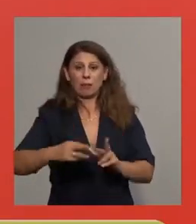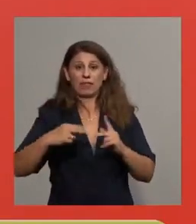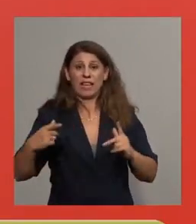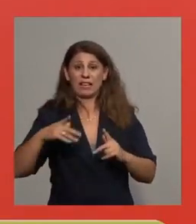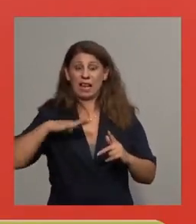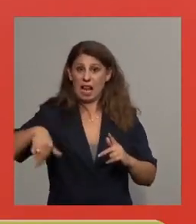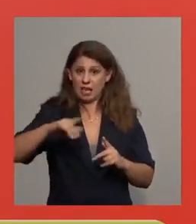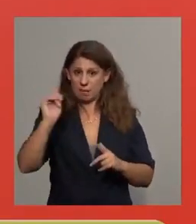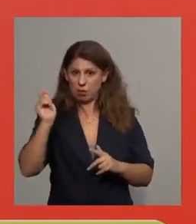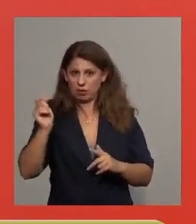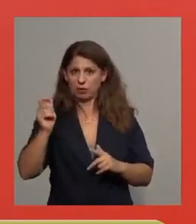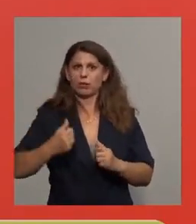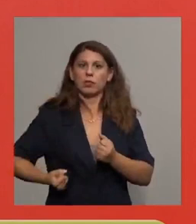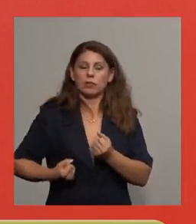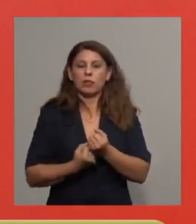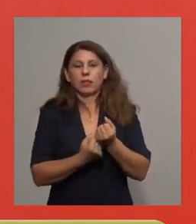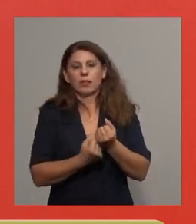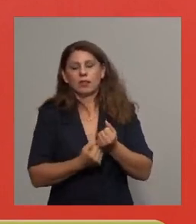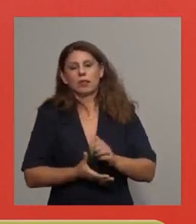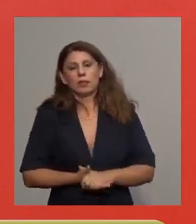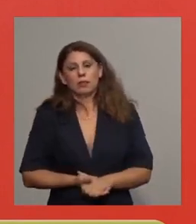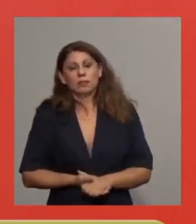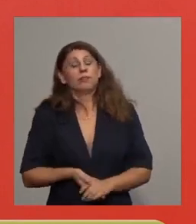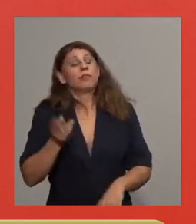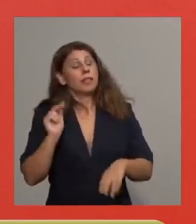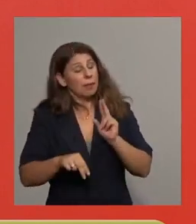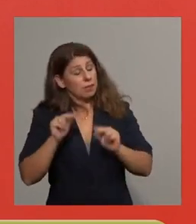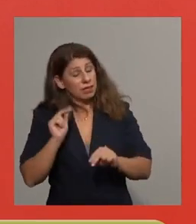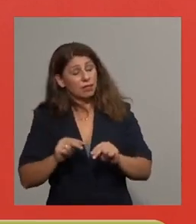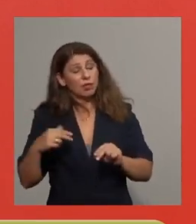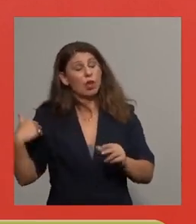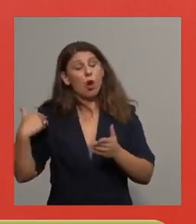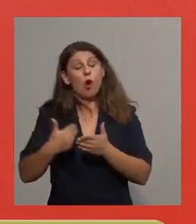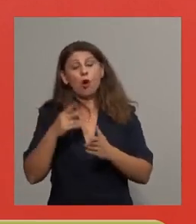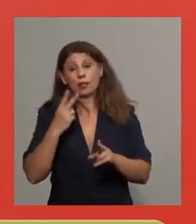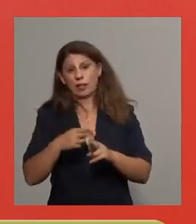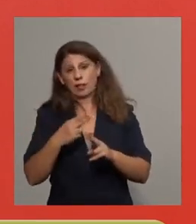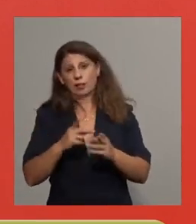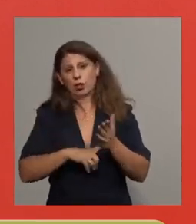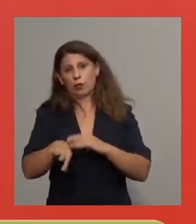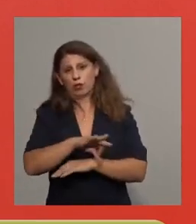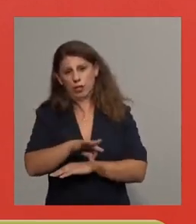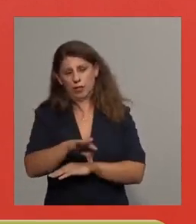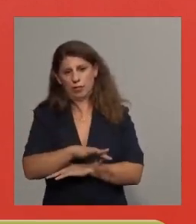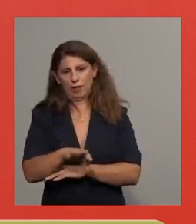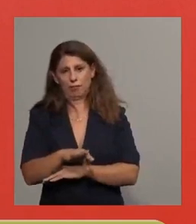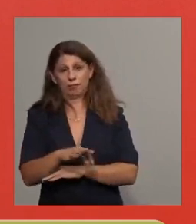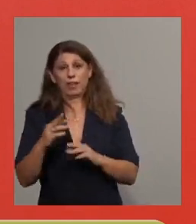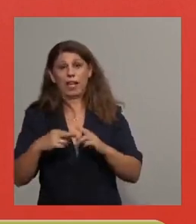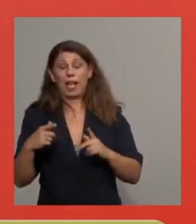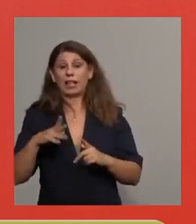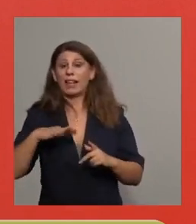αντιλαϊκής πολιτικής, στηρίζει και ψήφισε όλα τα κρίσιμα νομοσχέδια,